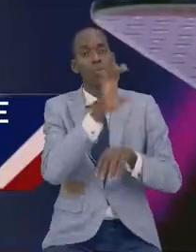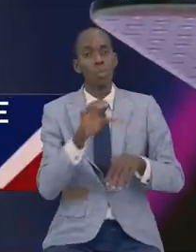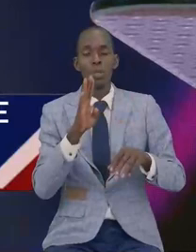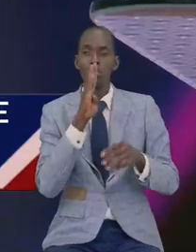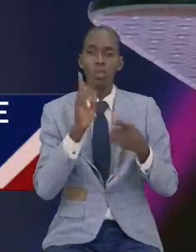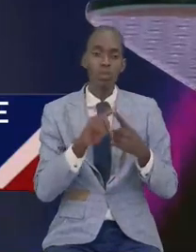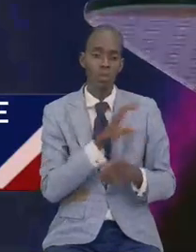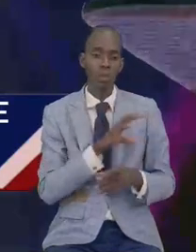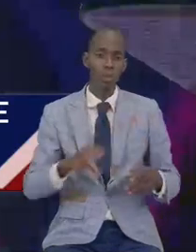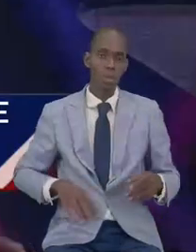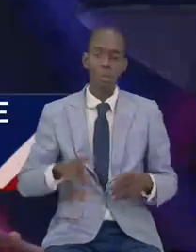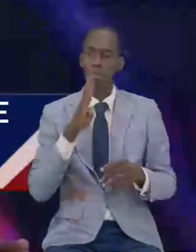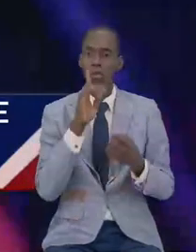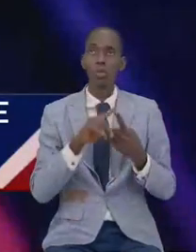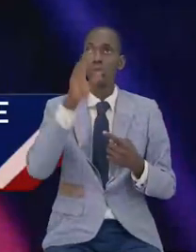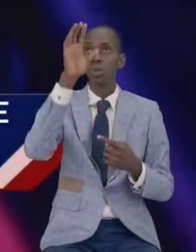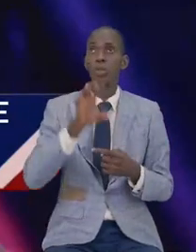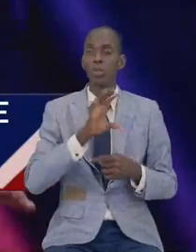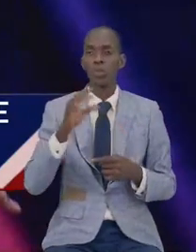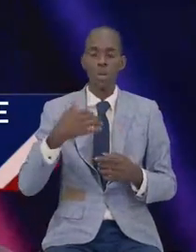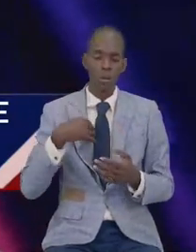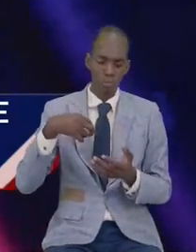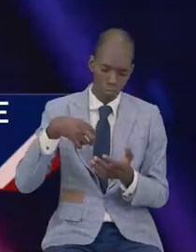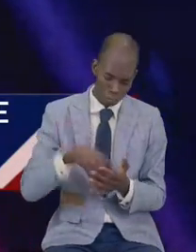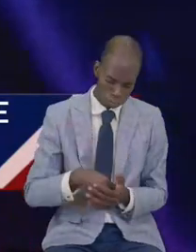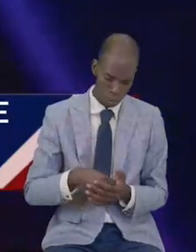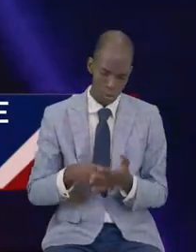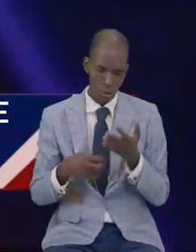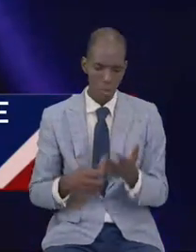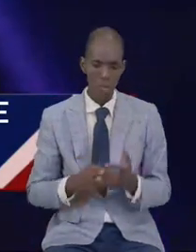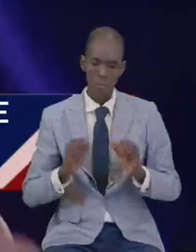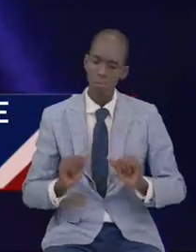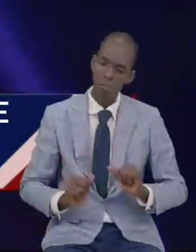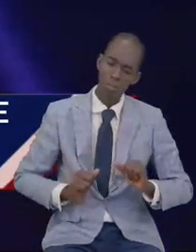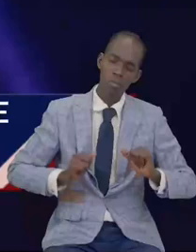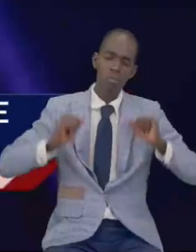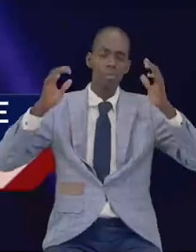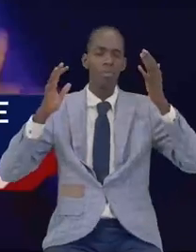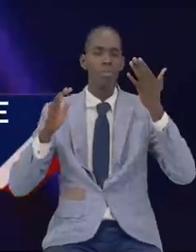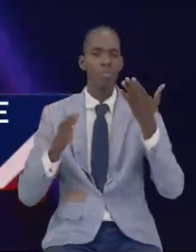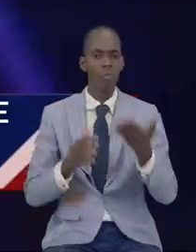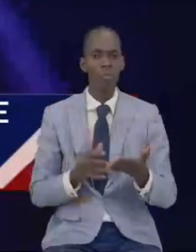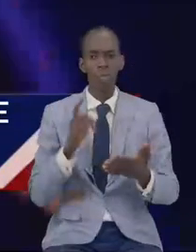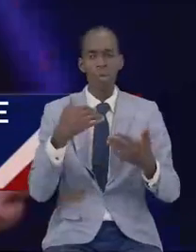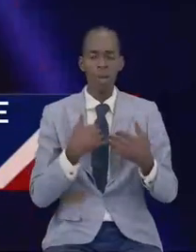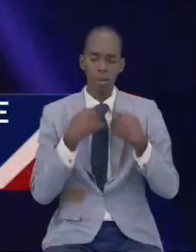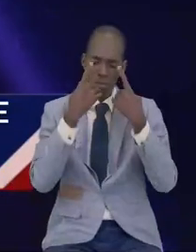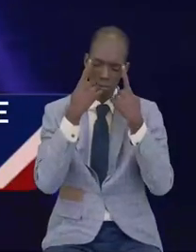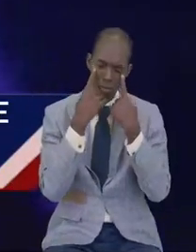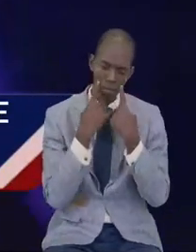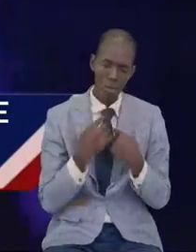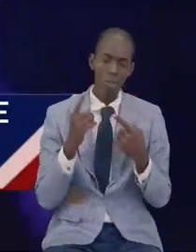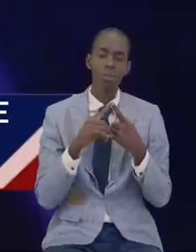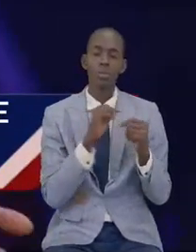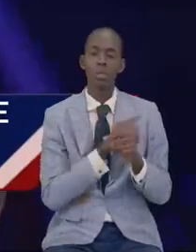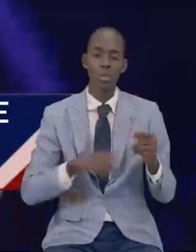la croix, tu as été à Christ, tu t'es mis à genoux là-bas, tu t'es soumis là-bas, tu t'es